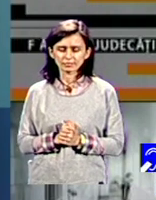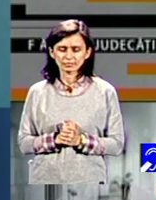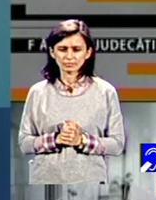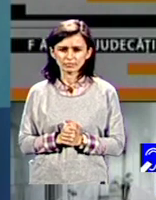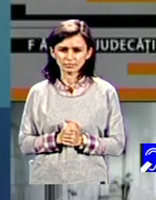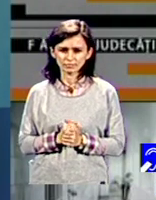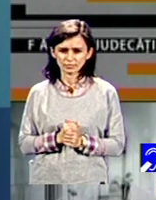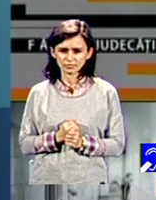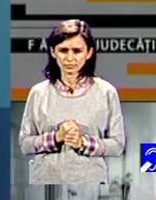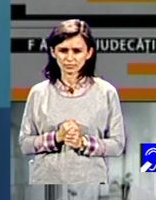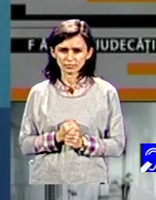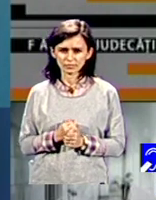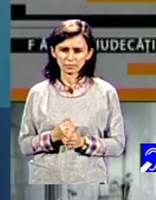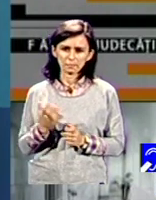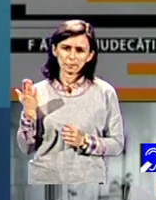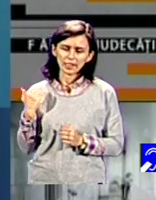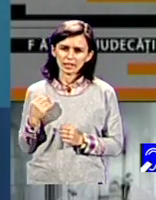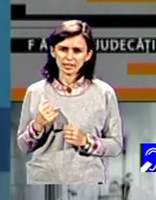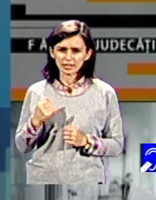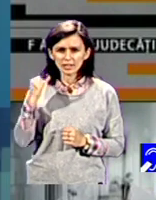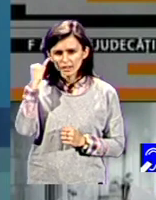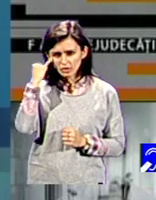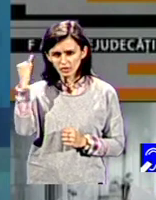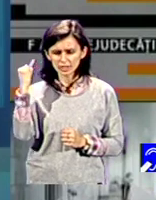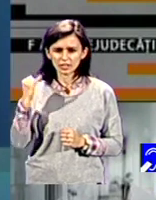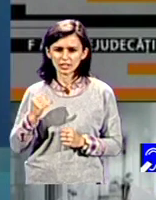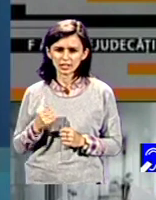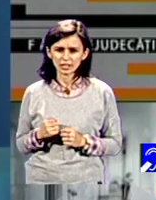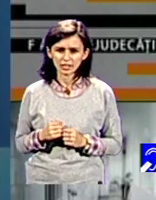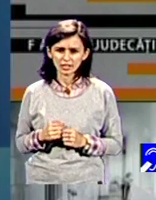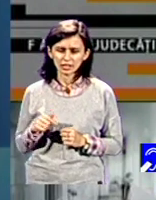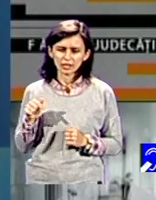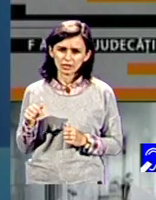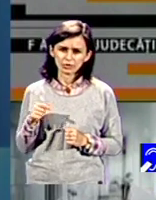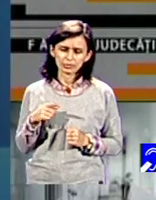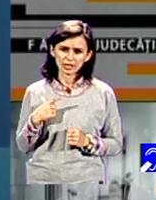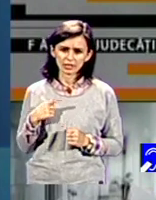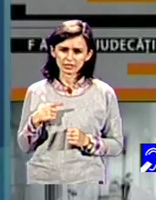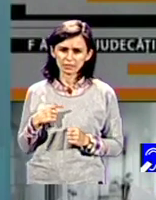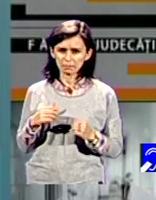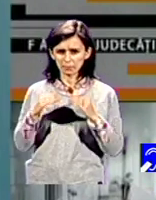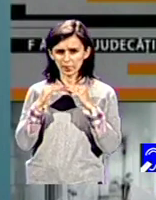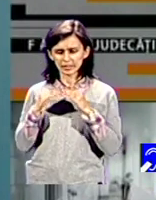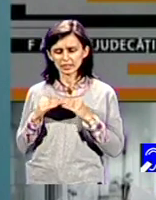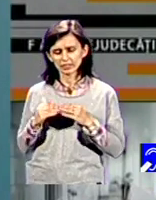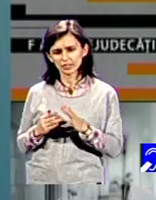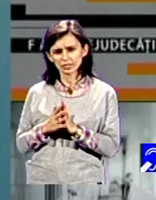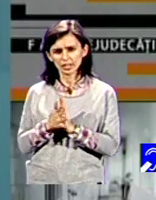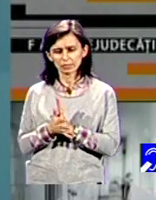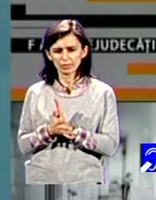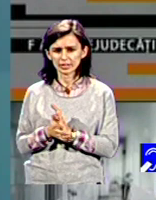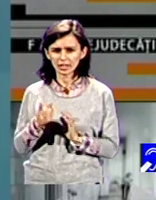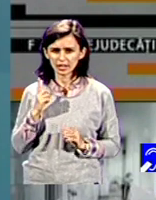în în acel moment la nivel de idee teoretică în momentul de fata se afla in stadiul de implementare dar